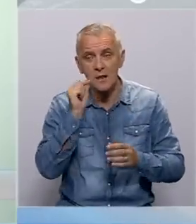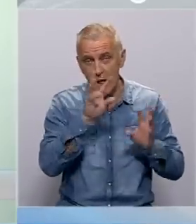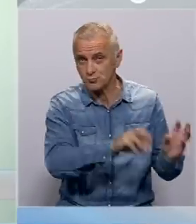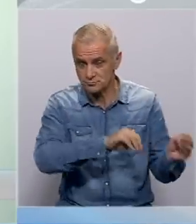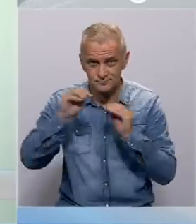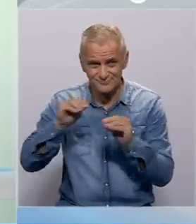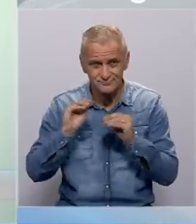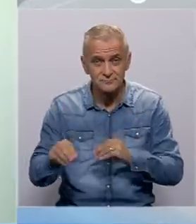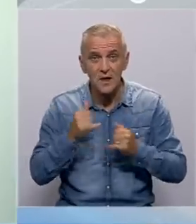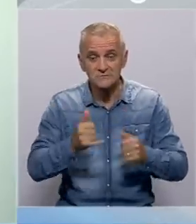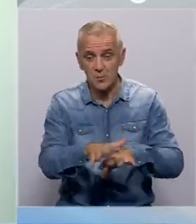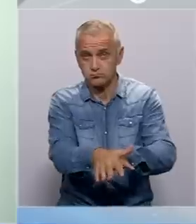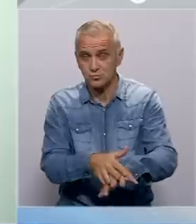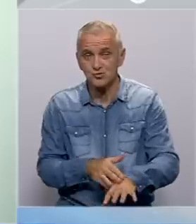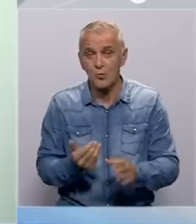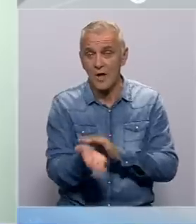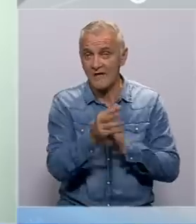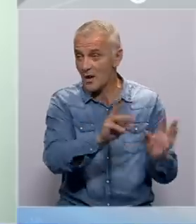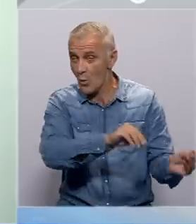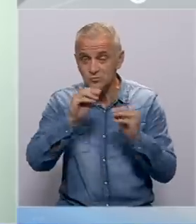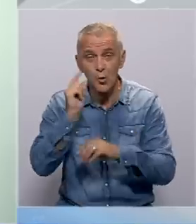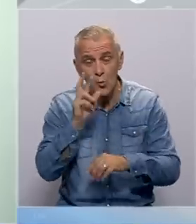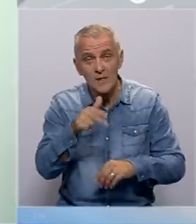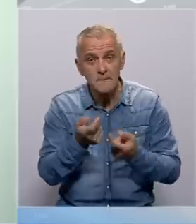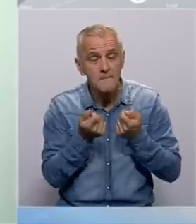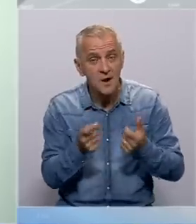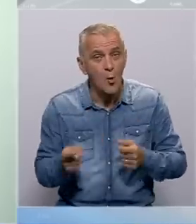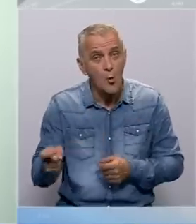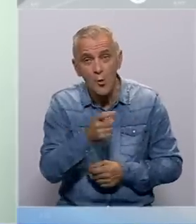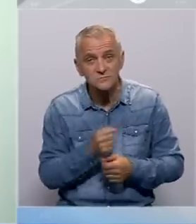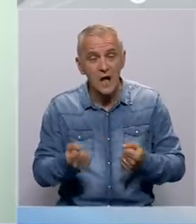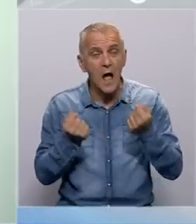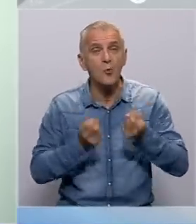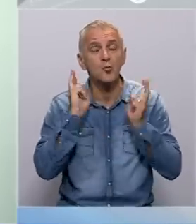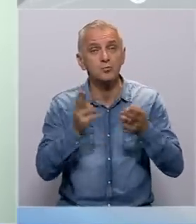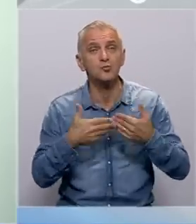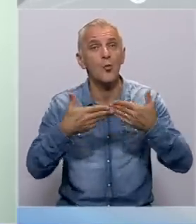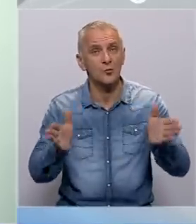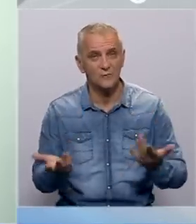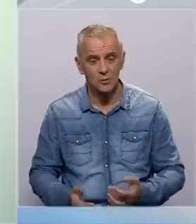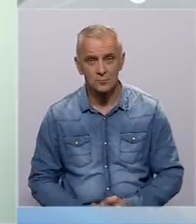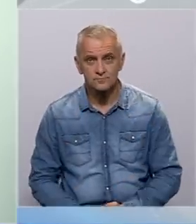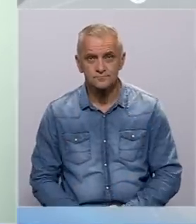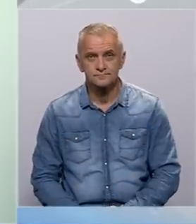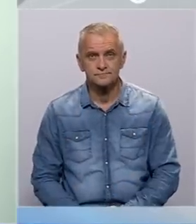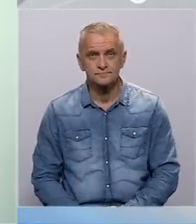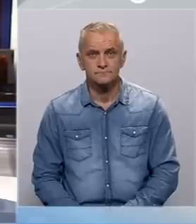zajednica. Sada pokrećemo evakuaciju da bi ljudi imali priliku da se odvezu dok je autoput otvoren.